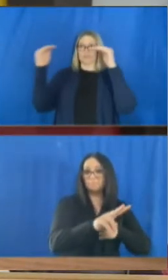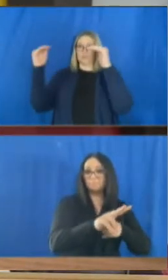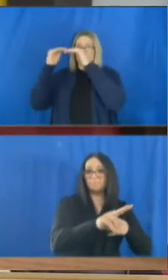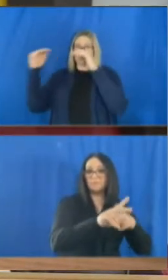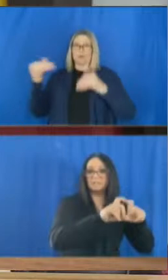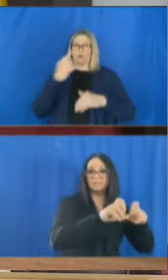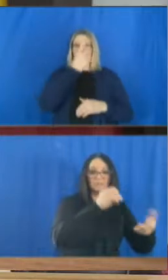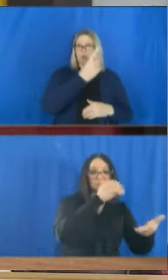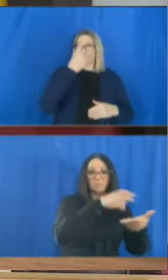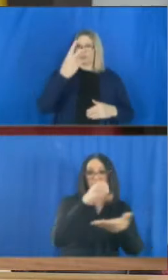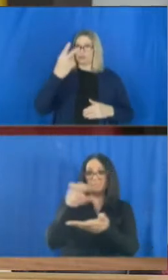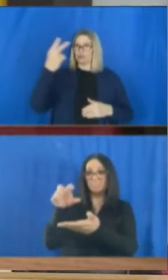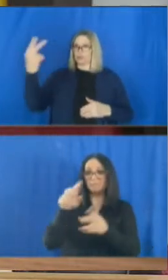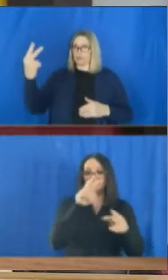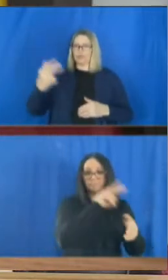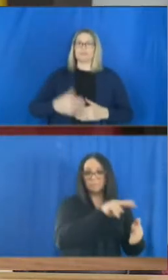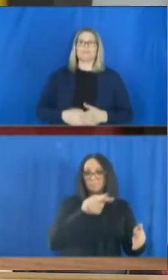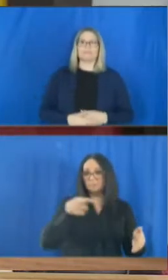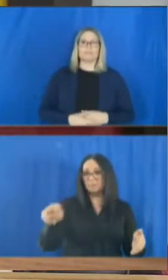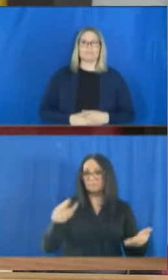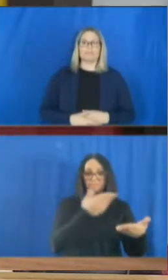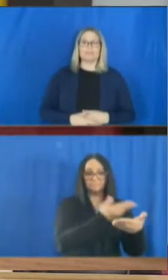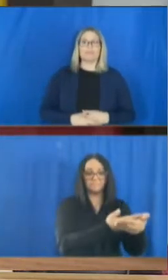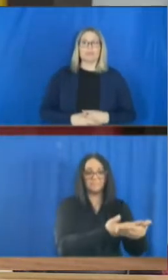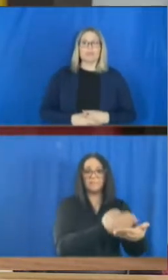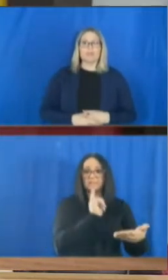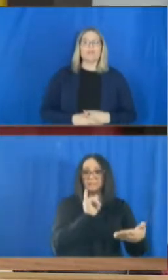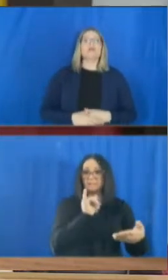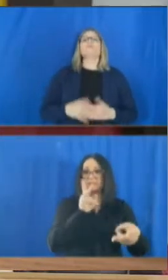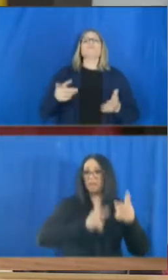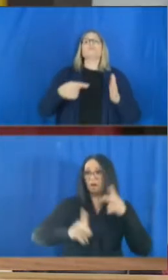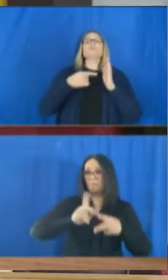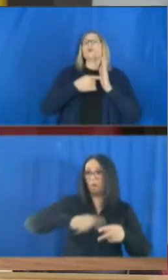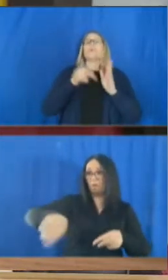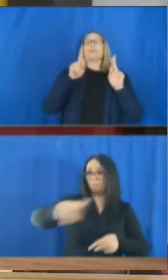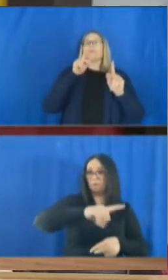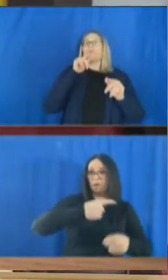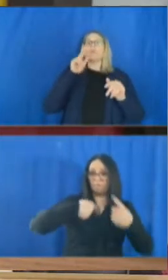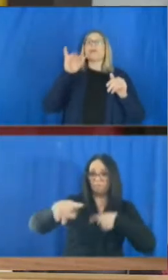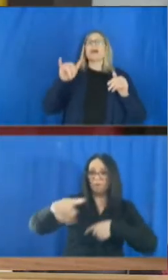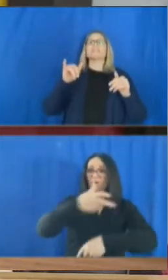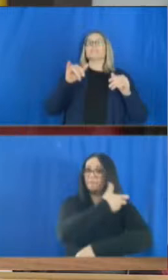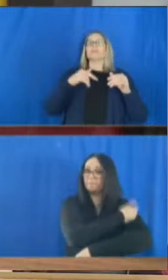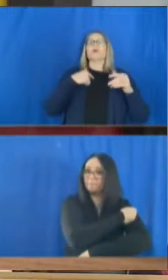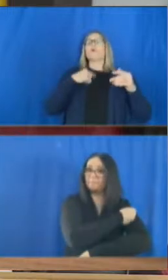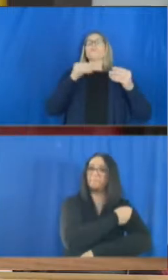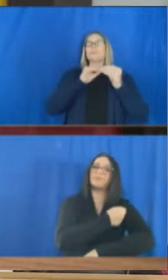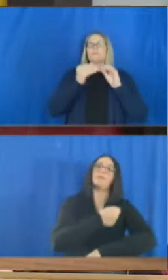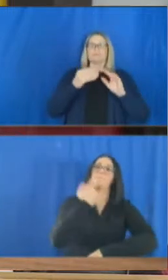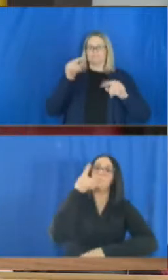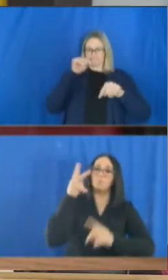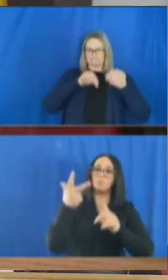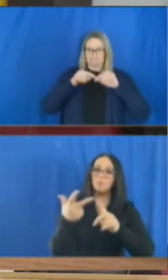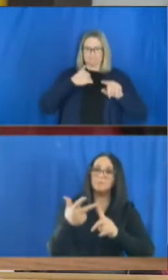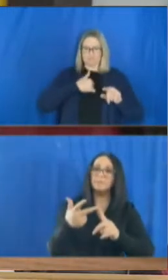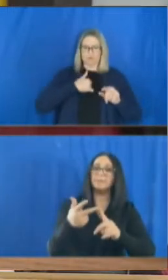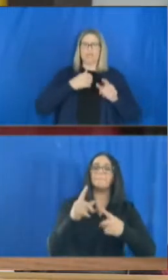ça veut dire qu'on pourrait voir des nombres de cas hospitalisés, environ 150-160